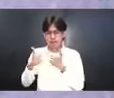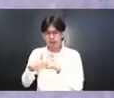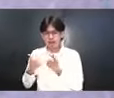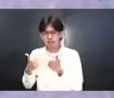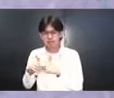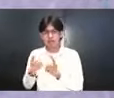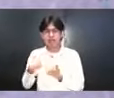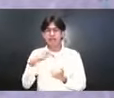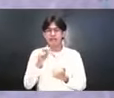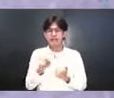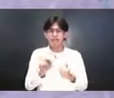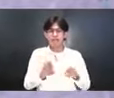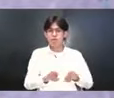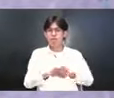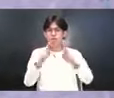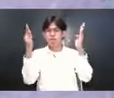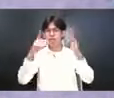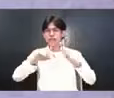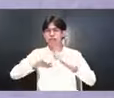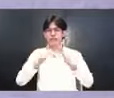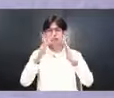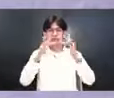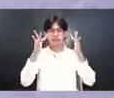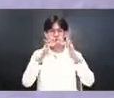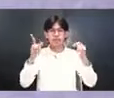the feast in Alabang. First time.